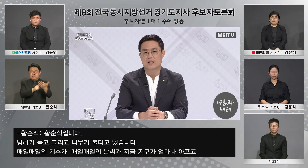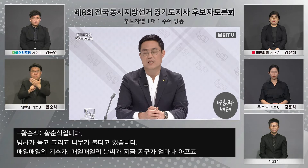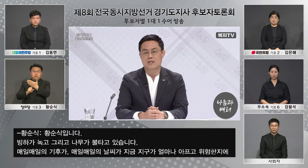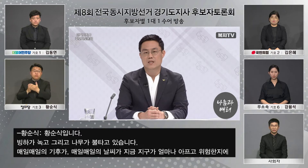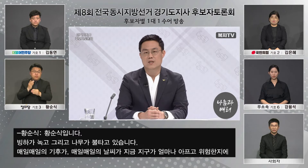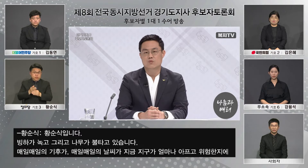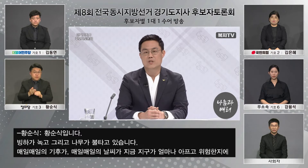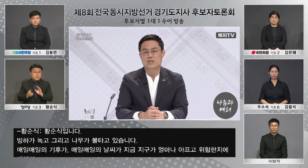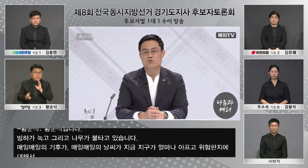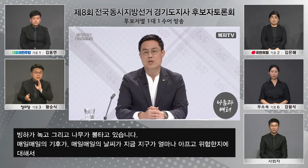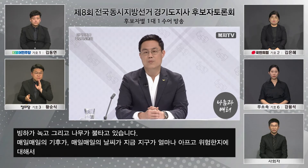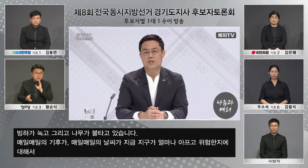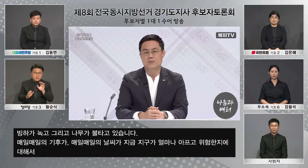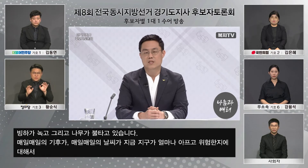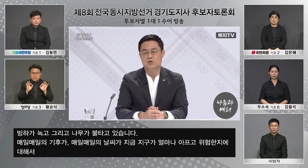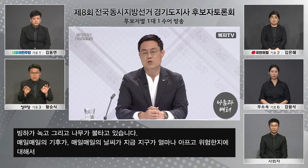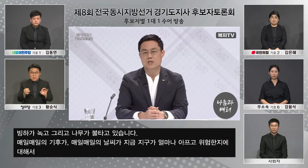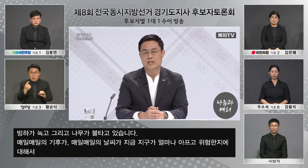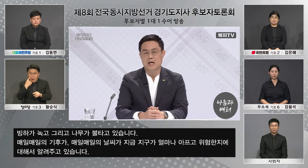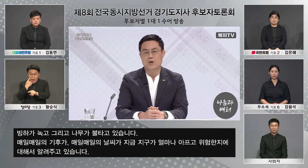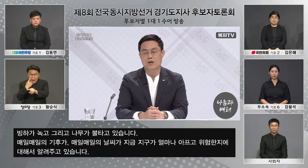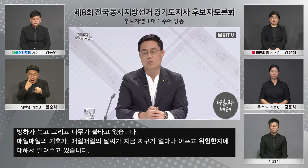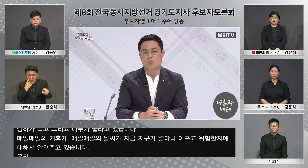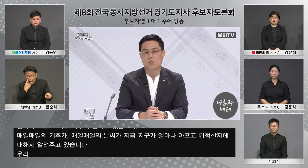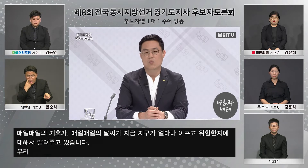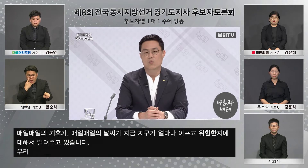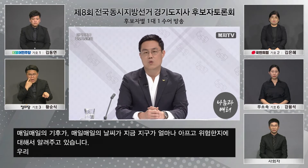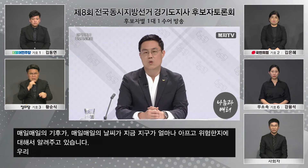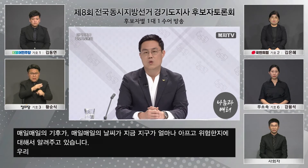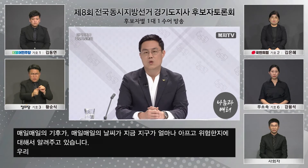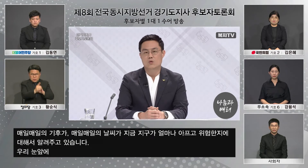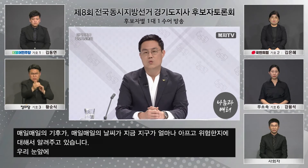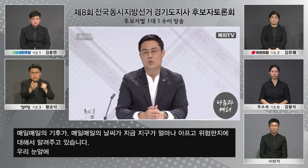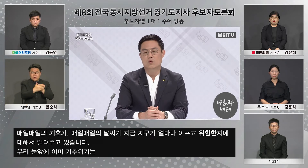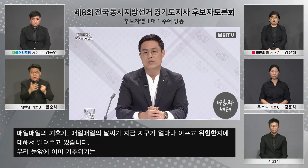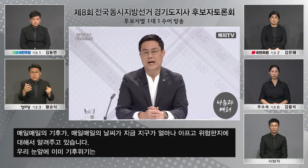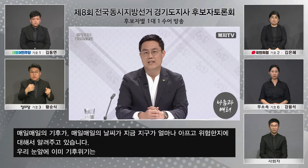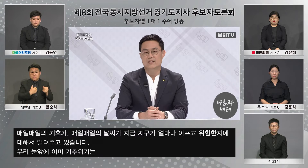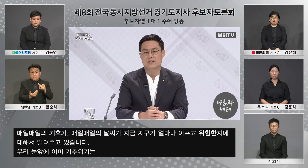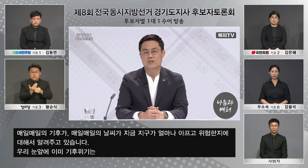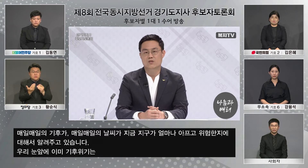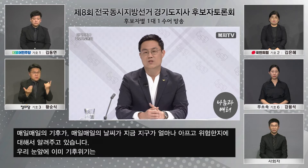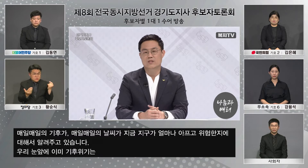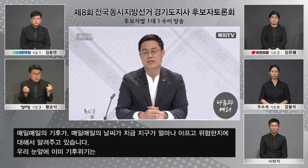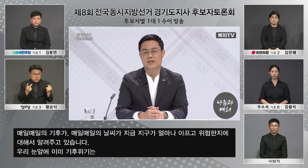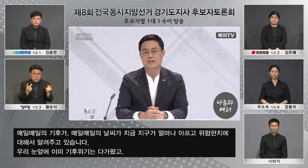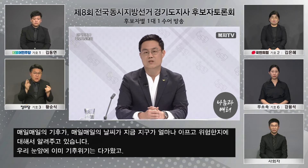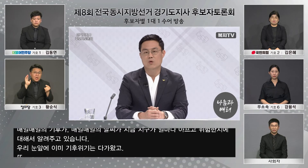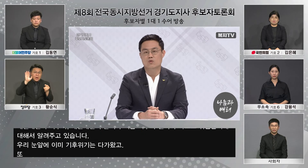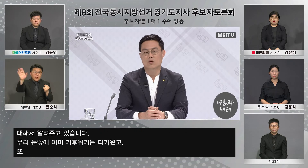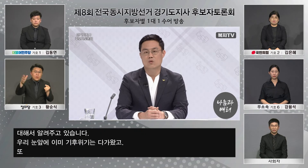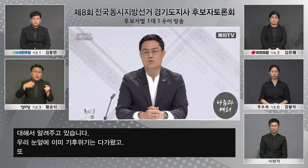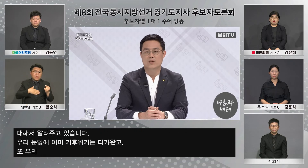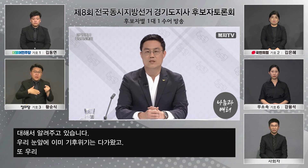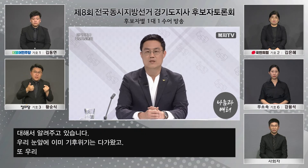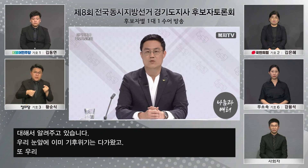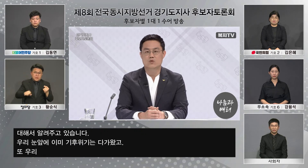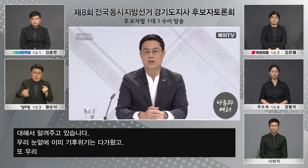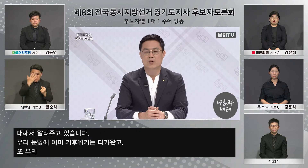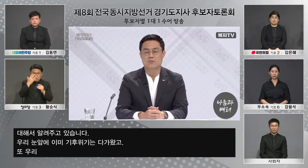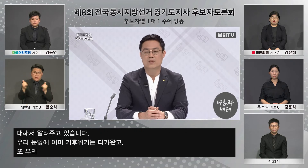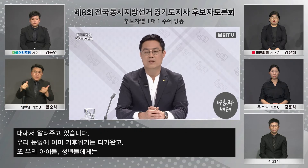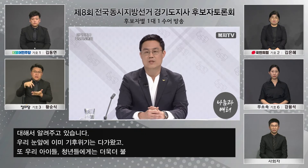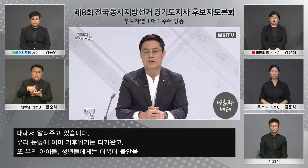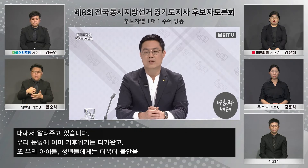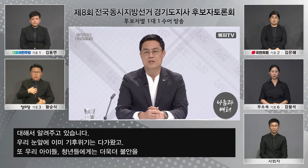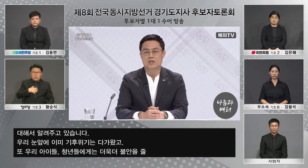있습니다. 우리 눈앞에 이미 기후위기는 다가왔고 또 우리 아이들, 청년들에게는 더욱더 불안을 줄